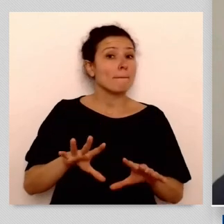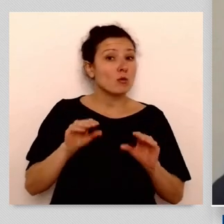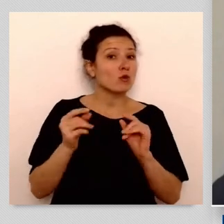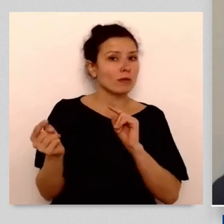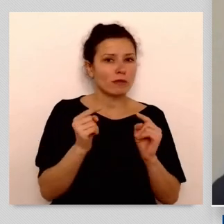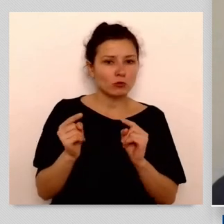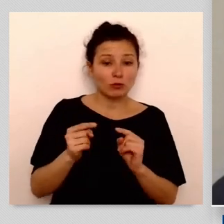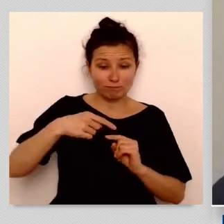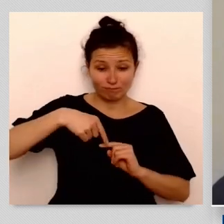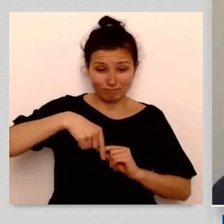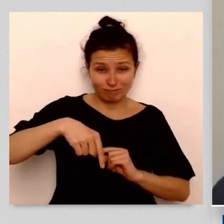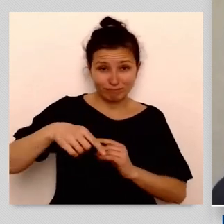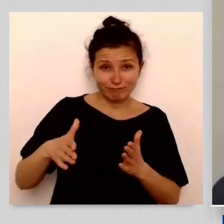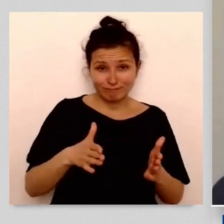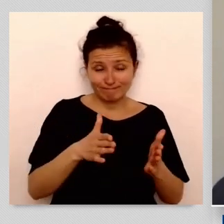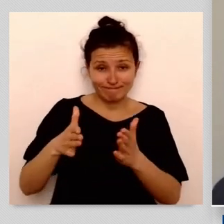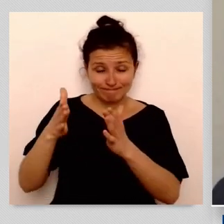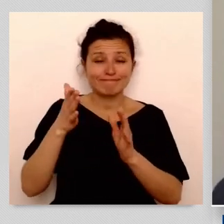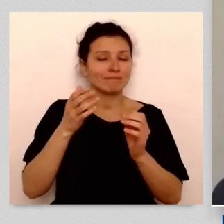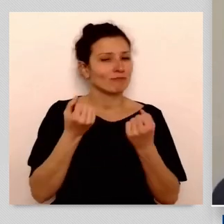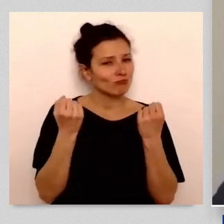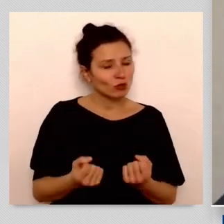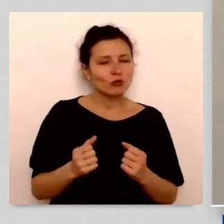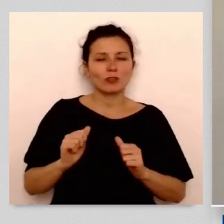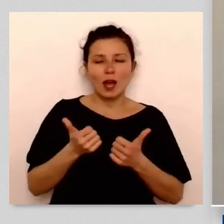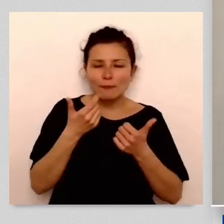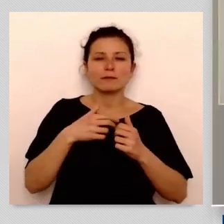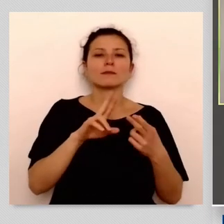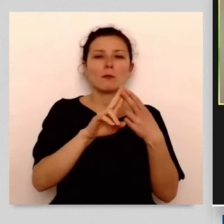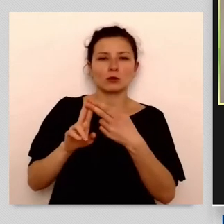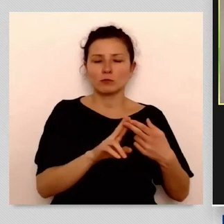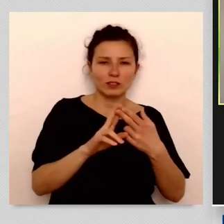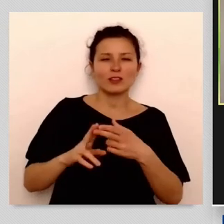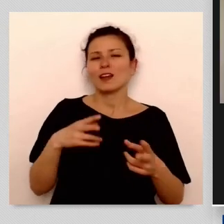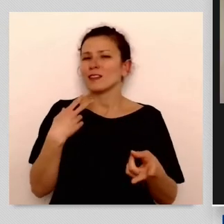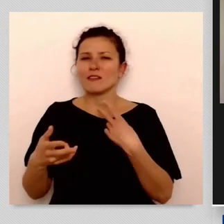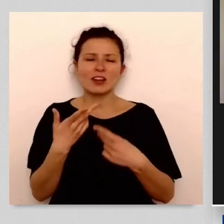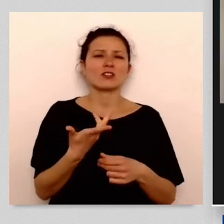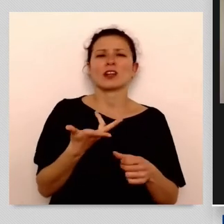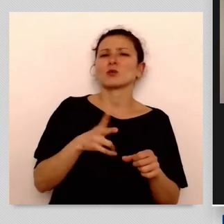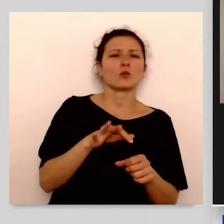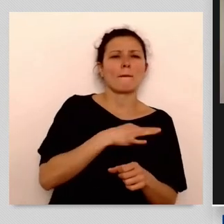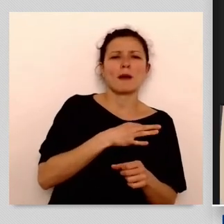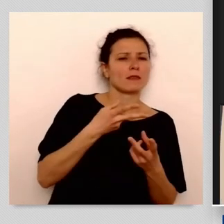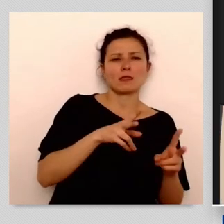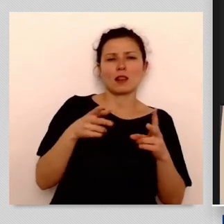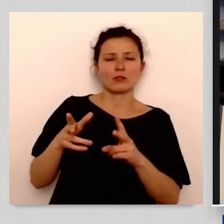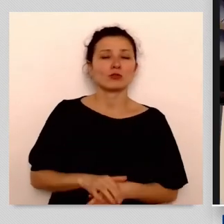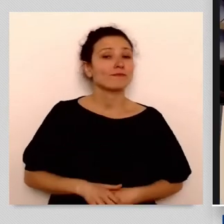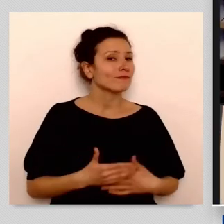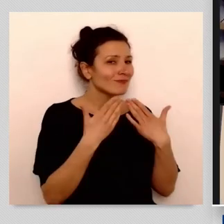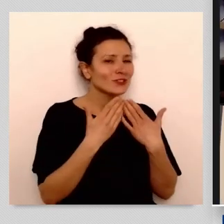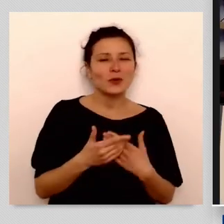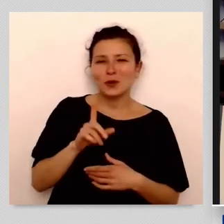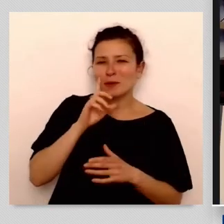trudna droga, żeby się porozumieć ponad podziałami politycznymi. Dziękuję serdecznie panie profesorze. Ja już niewiele będę